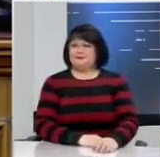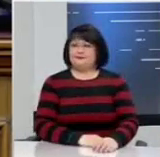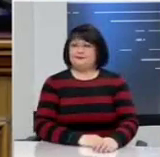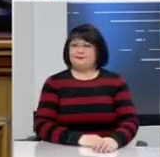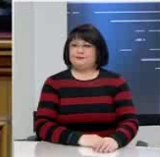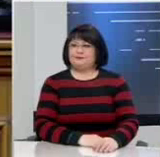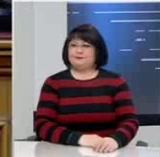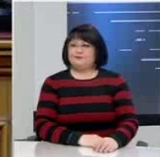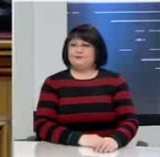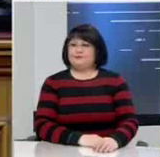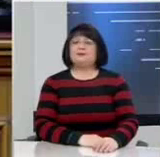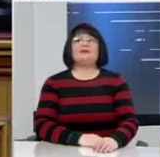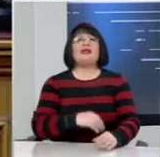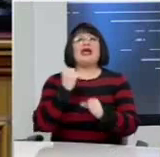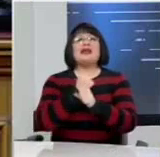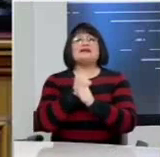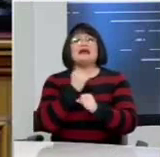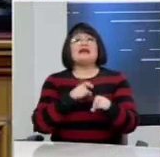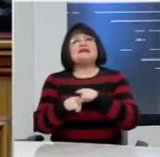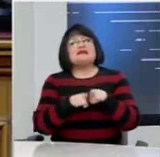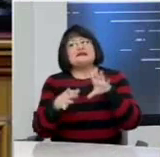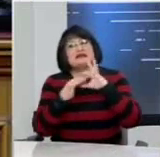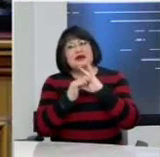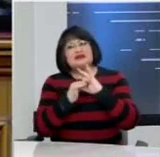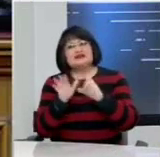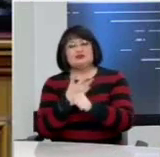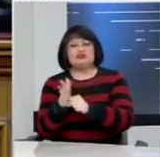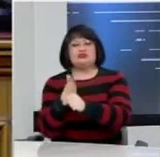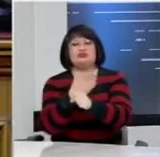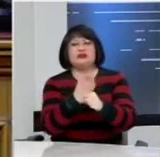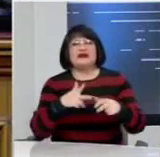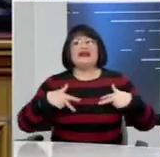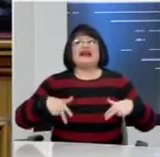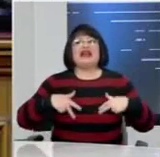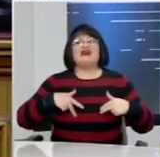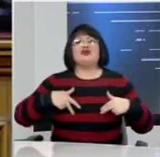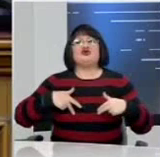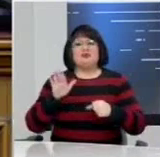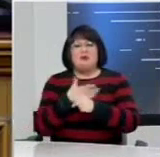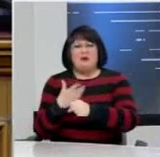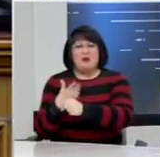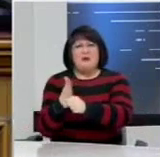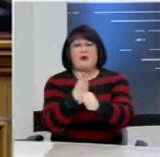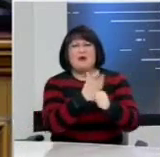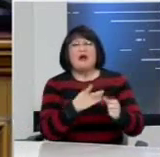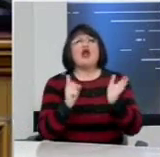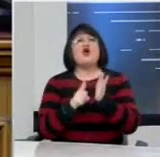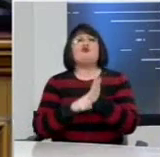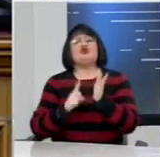Εκτός όμως από την κατεδάφιση των εργασιακών σχέσεων, το κράτος οδοστρωτήρας προχώρησε και σε μια σειρά από